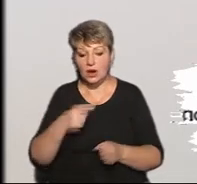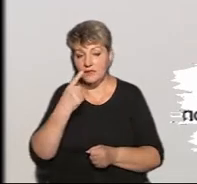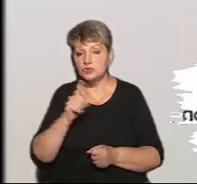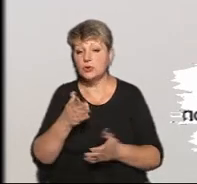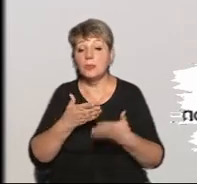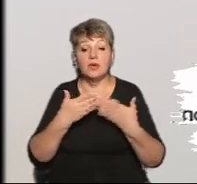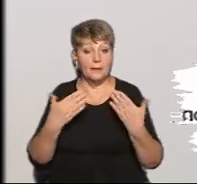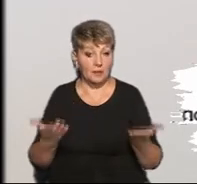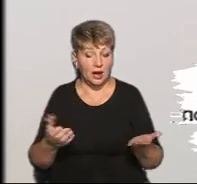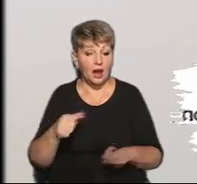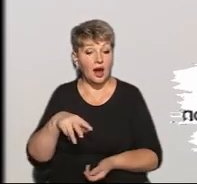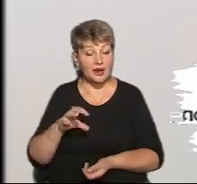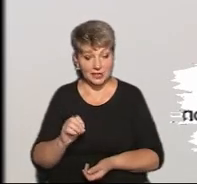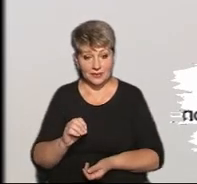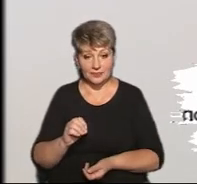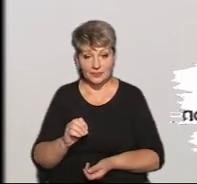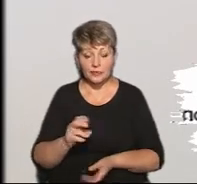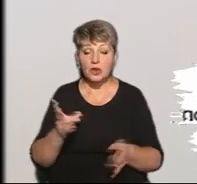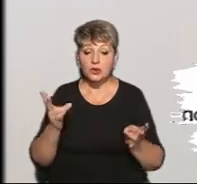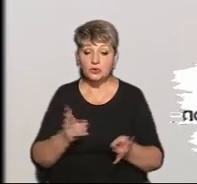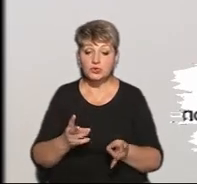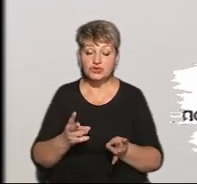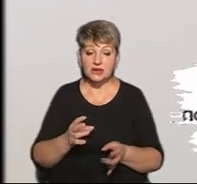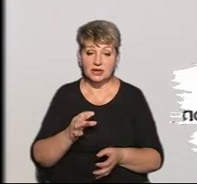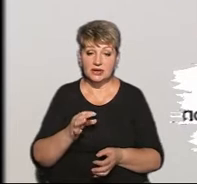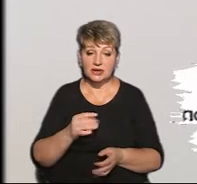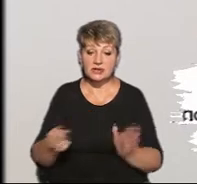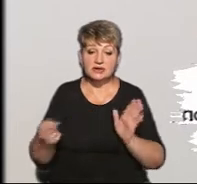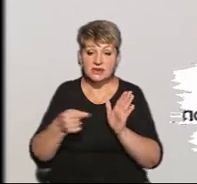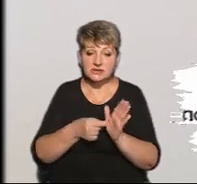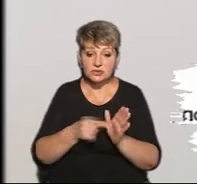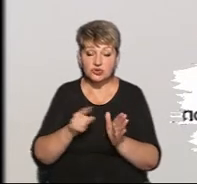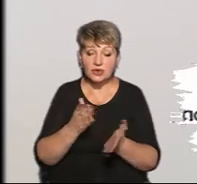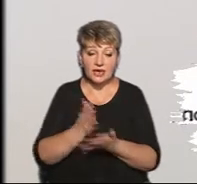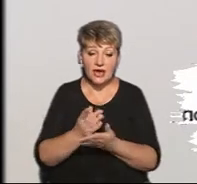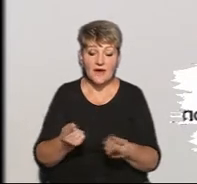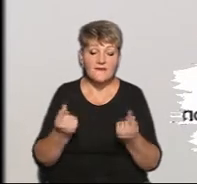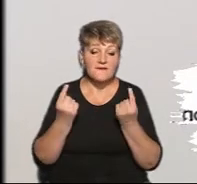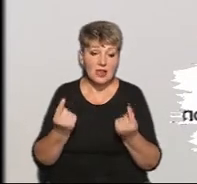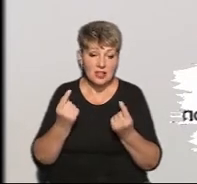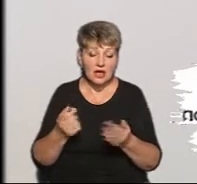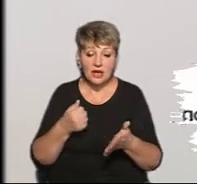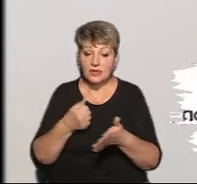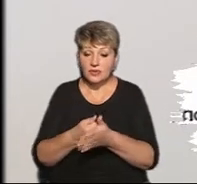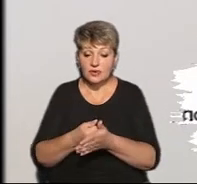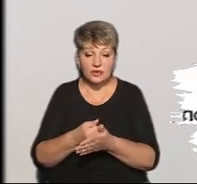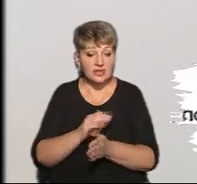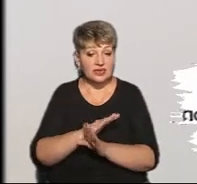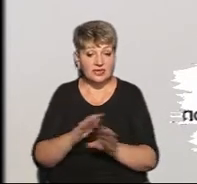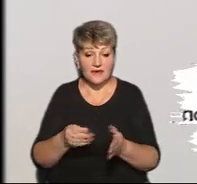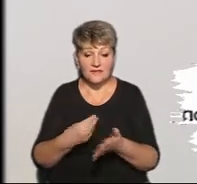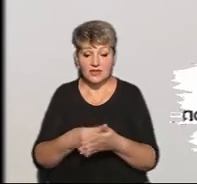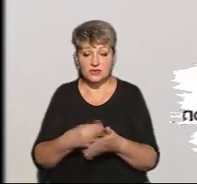немає. Але слід зазначити, що є величезне недофінансування з державного